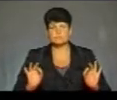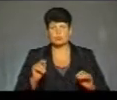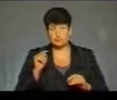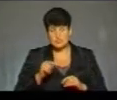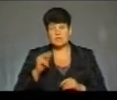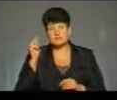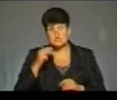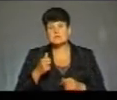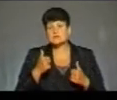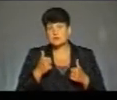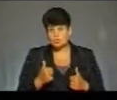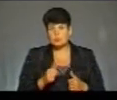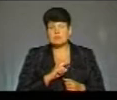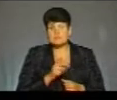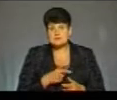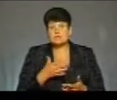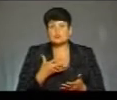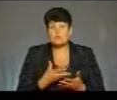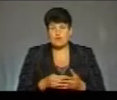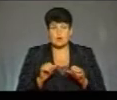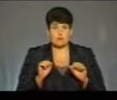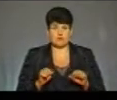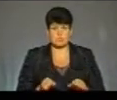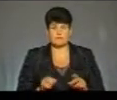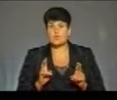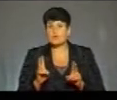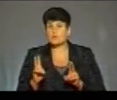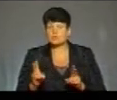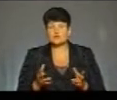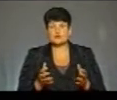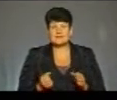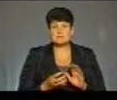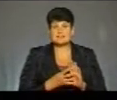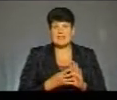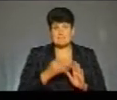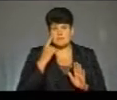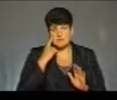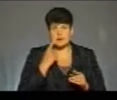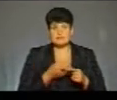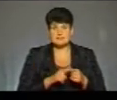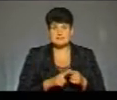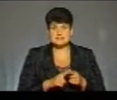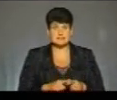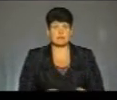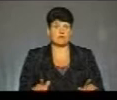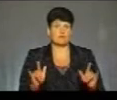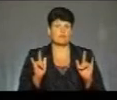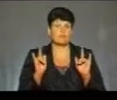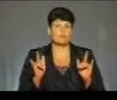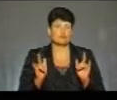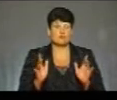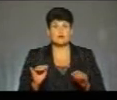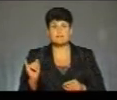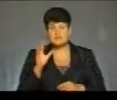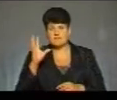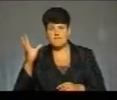вчаться добре і в силу своїх можливостей. І для когось отримати 9 балів – це є насправді дуже круто, і він вважає, що